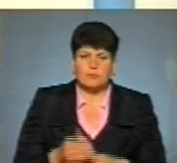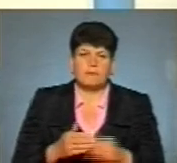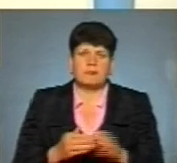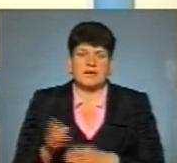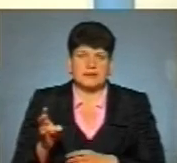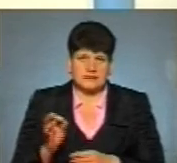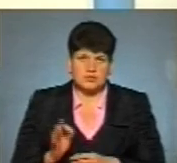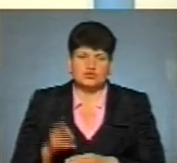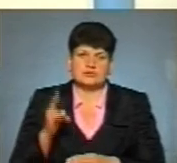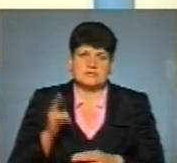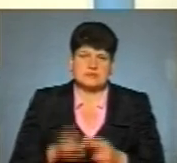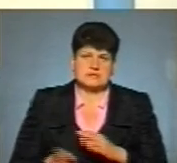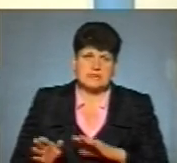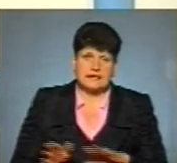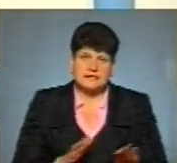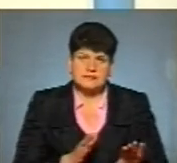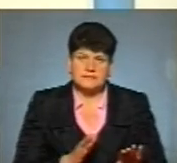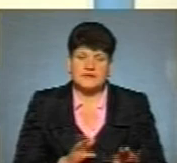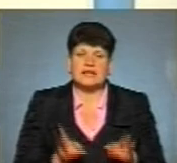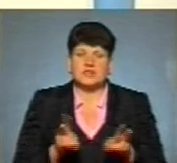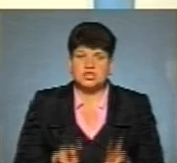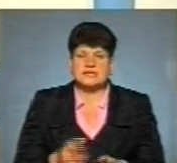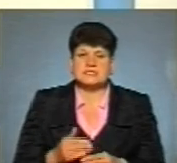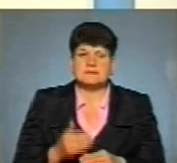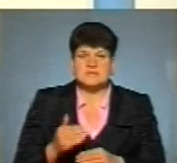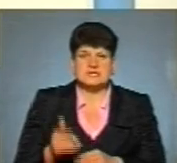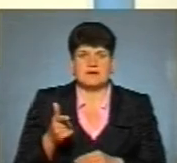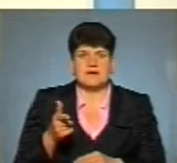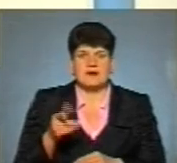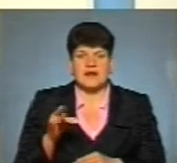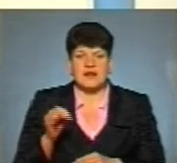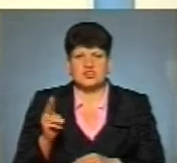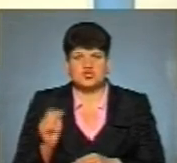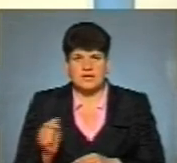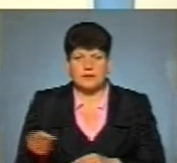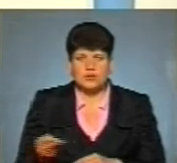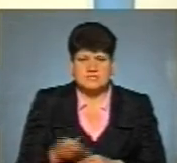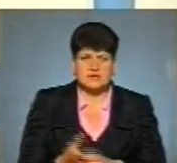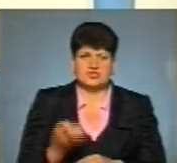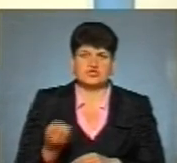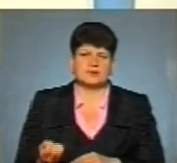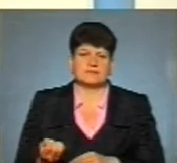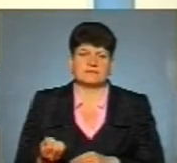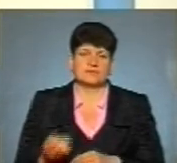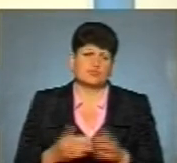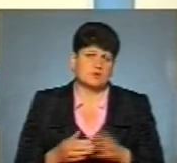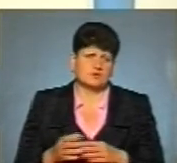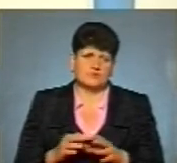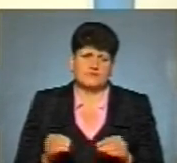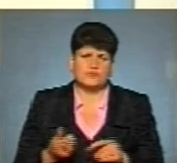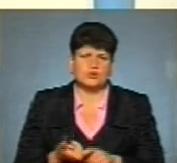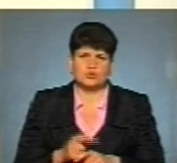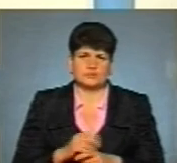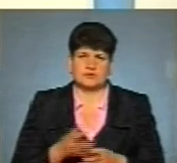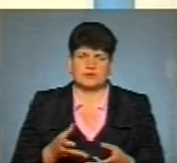казати, завершили. Залишилися пізні культури, це гречка там досіяти ще, і практично, тобто воно не